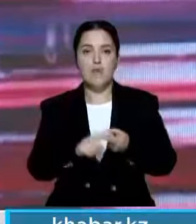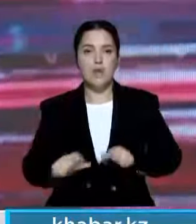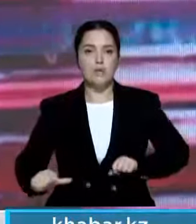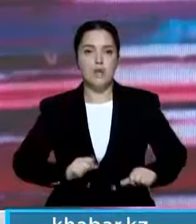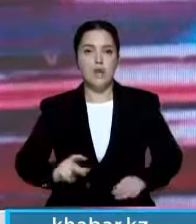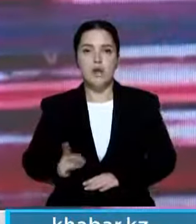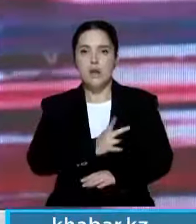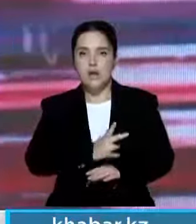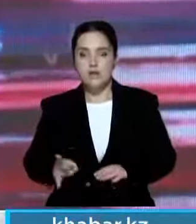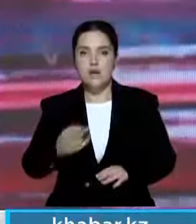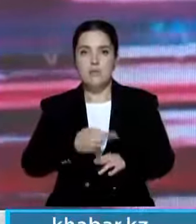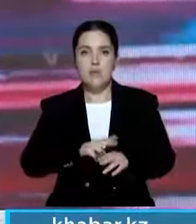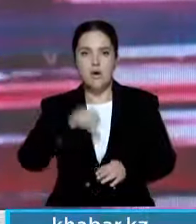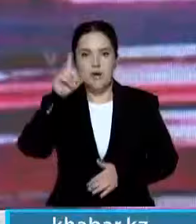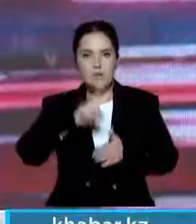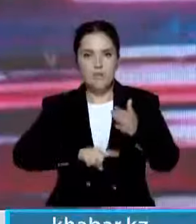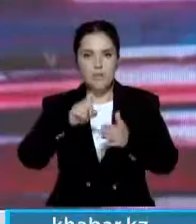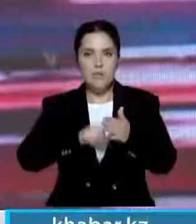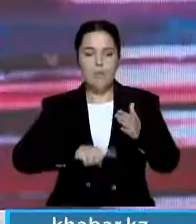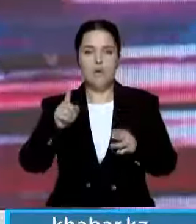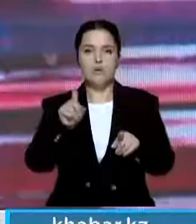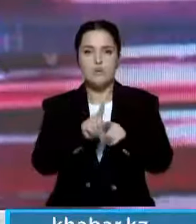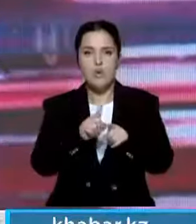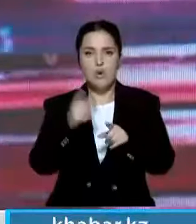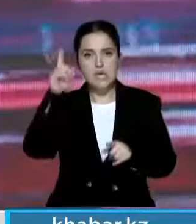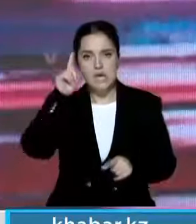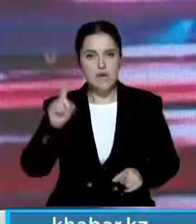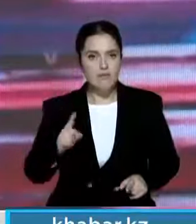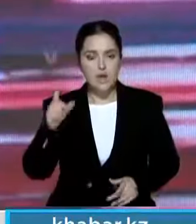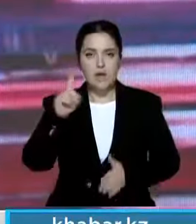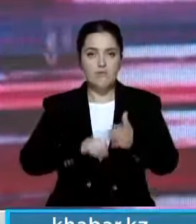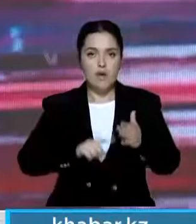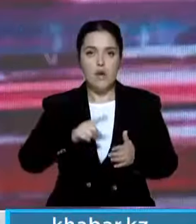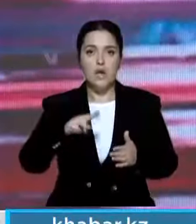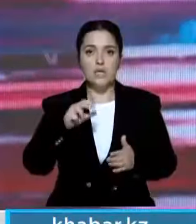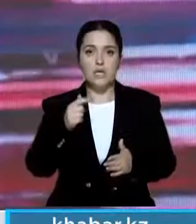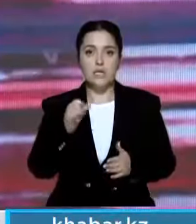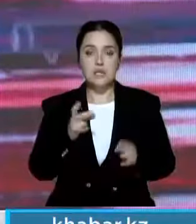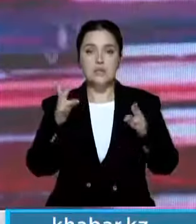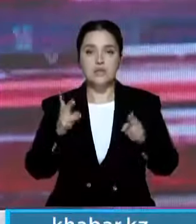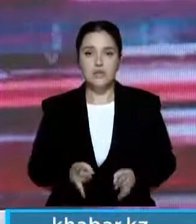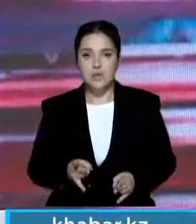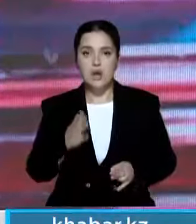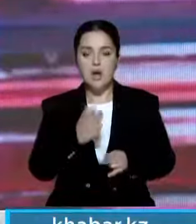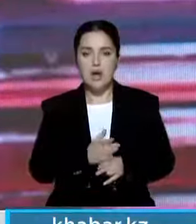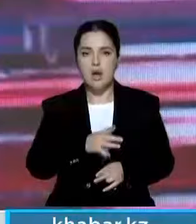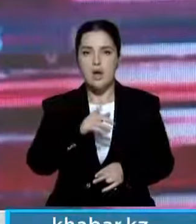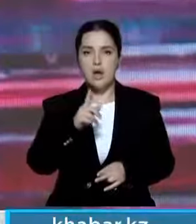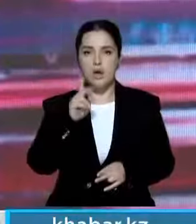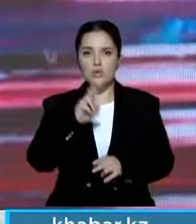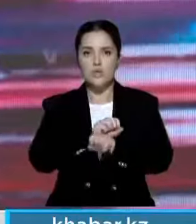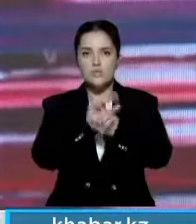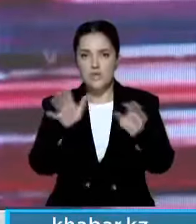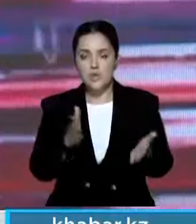террористическими атаками на православные храмы и синагогу в Дагестане которые привели привели к жертвам среди священнослужителей и